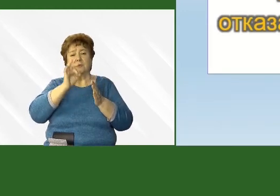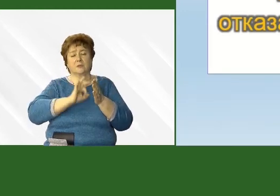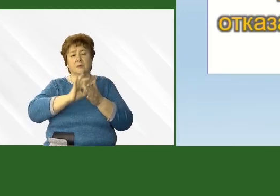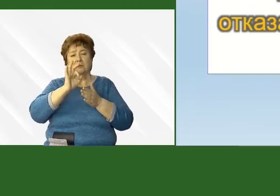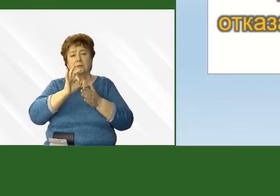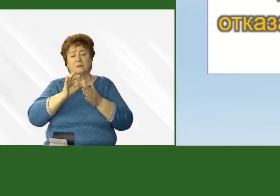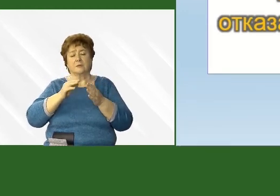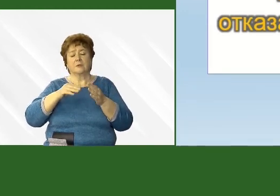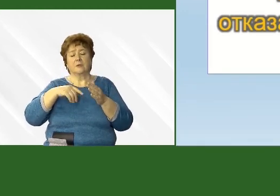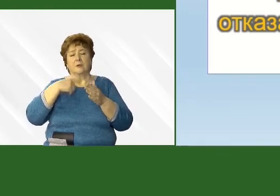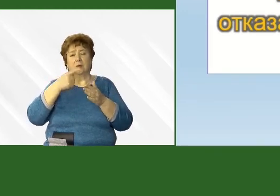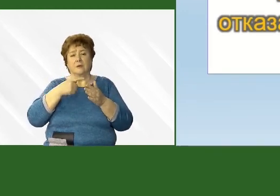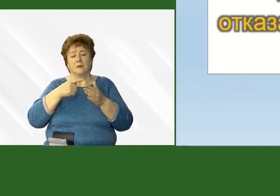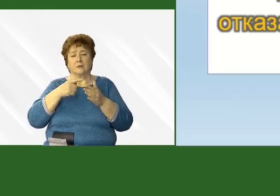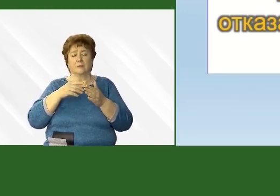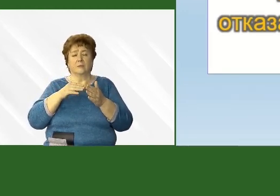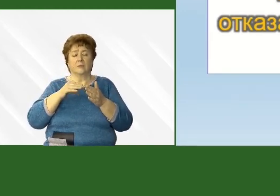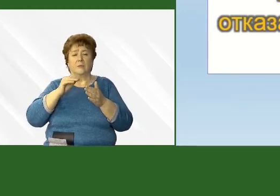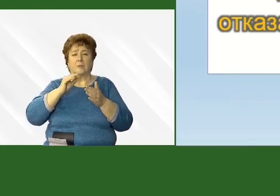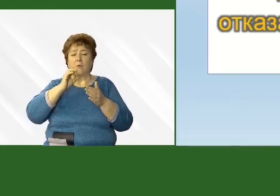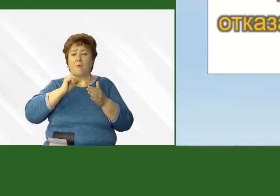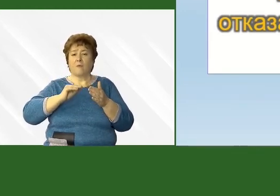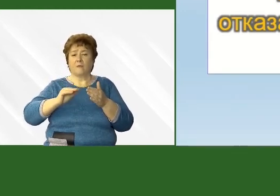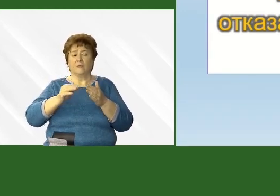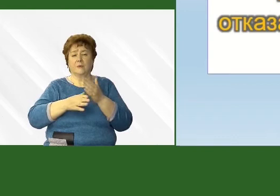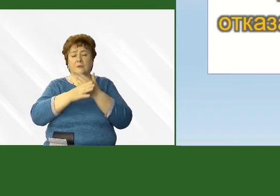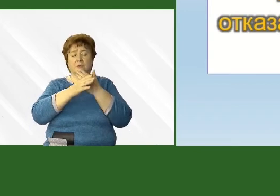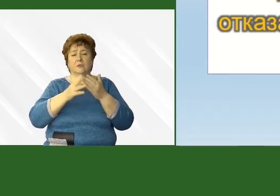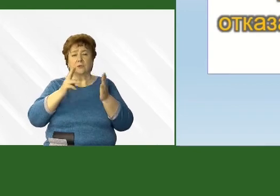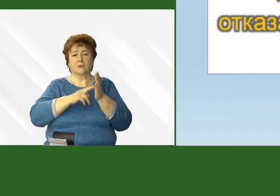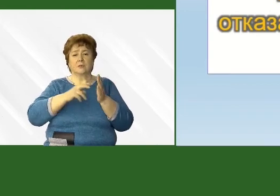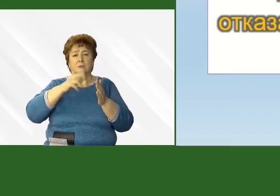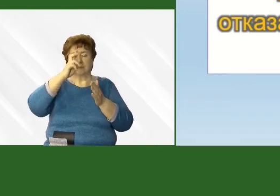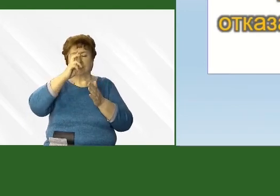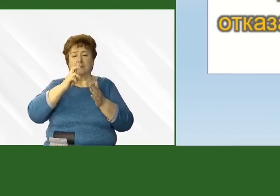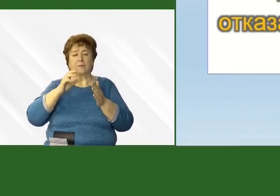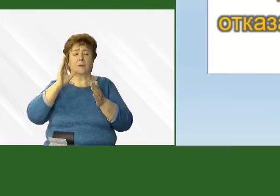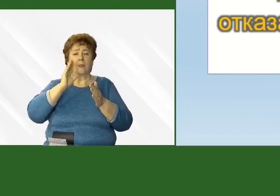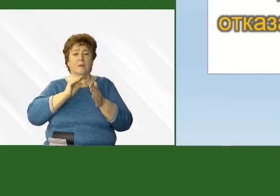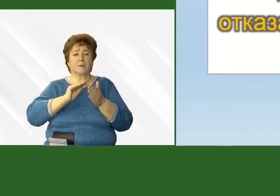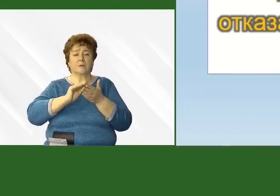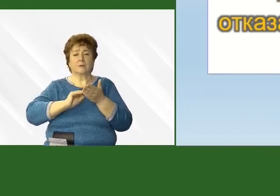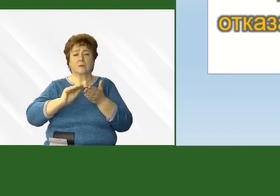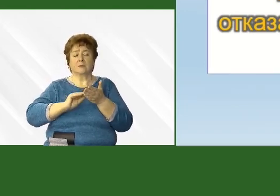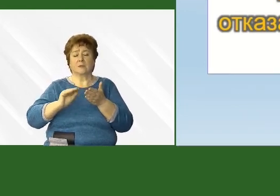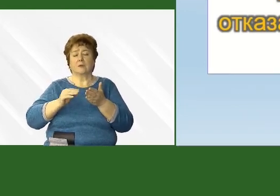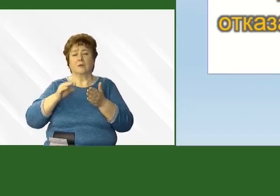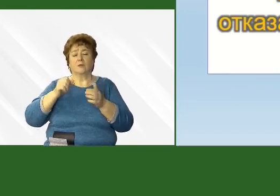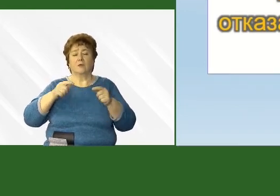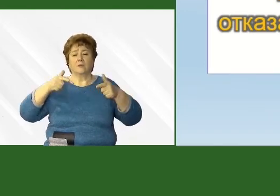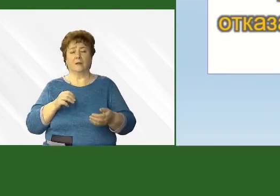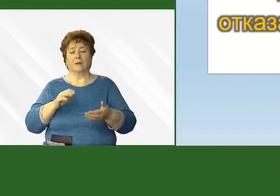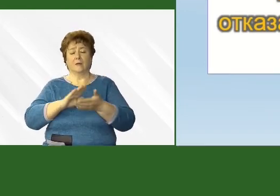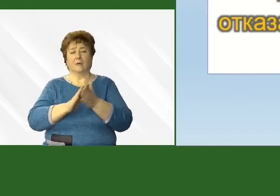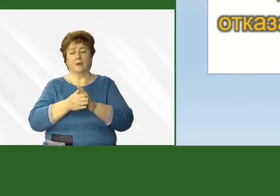широты предъявляют и официально поддерживают 7 государств, успевших их оформить до вступления в